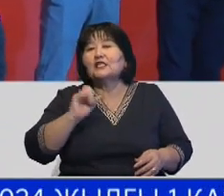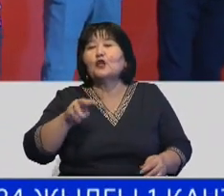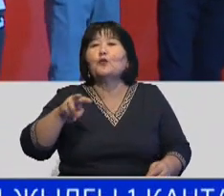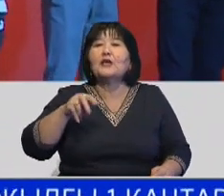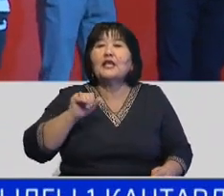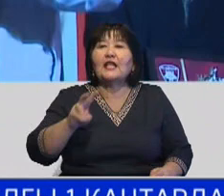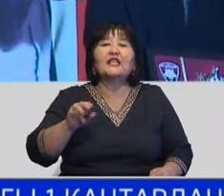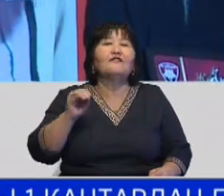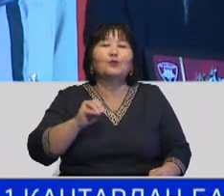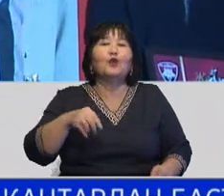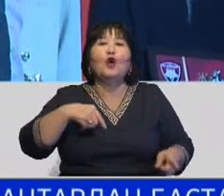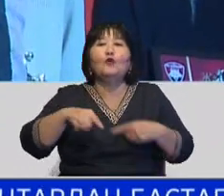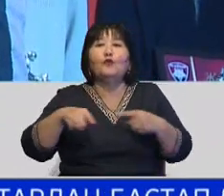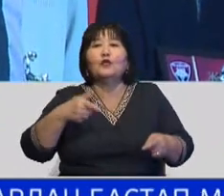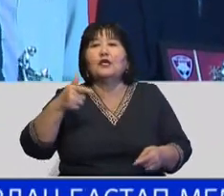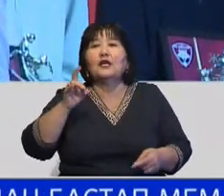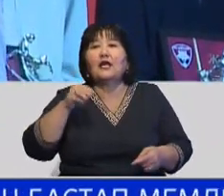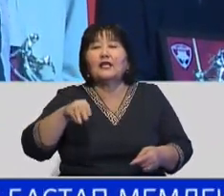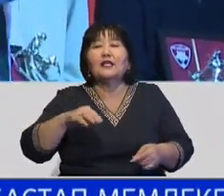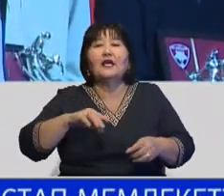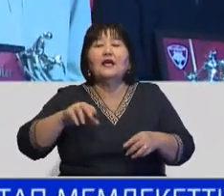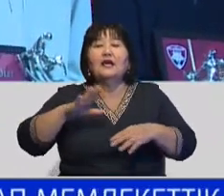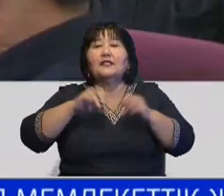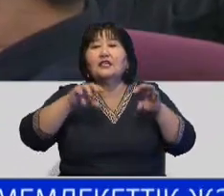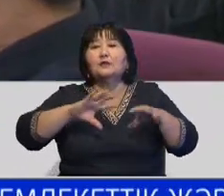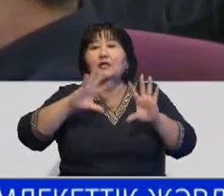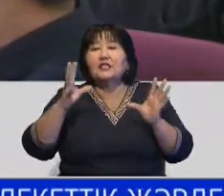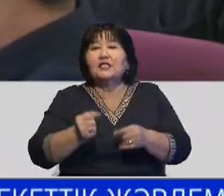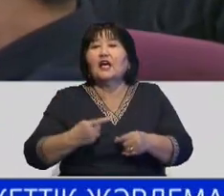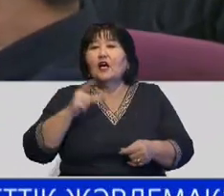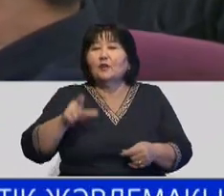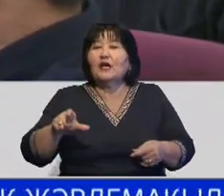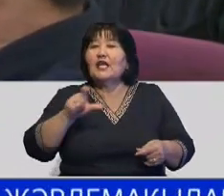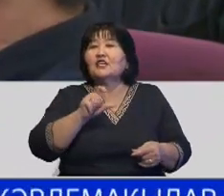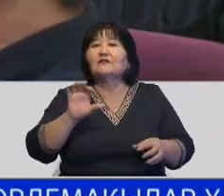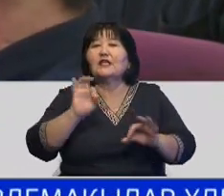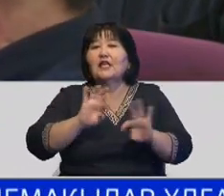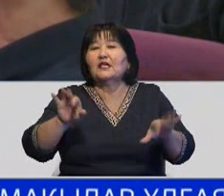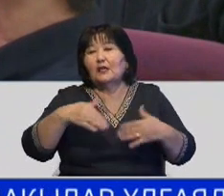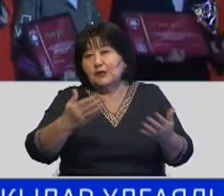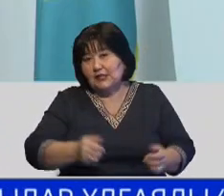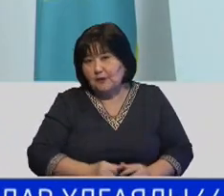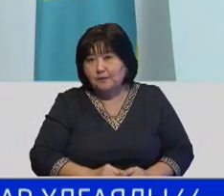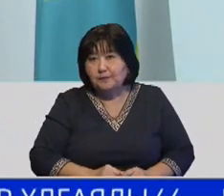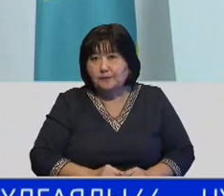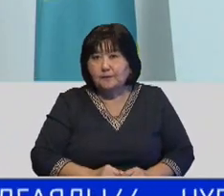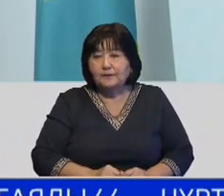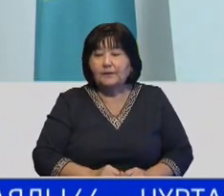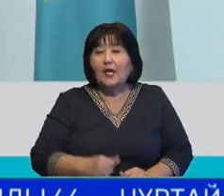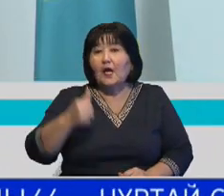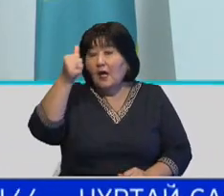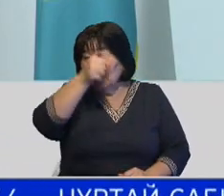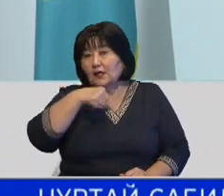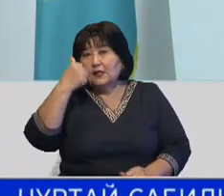Милан, Ливерпуль сынды футбол гранттарында тәжірибе жинақтаған маман Игорь Шпанера таныстырды. Жылдың